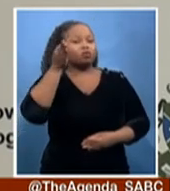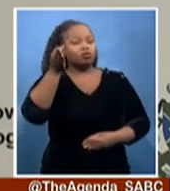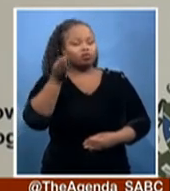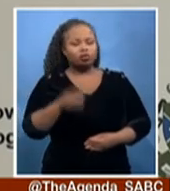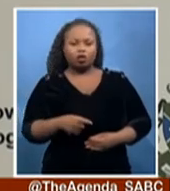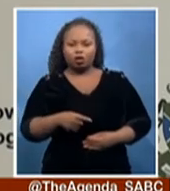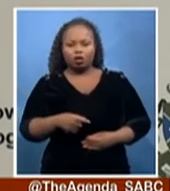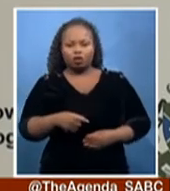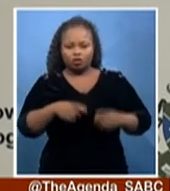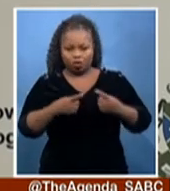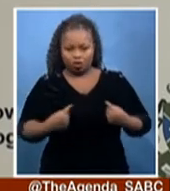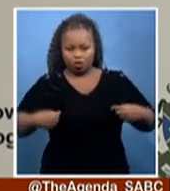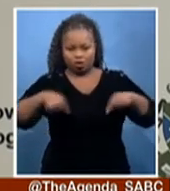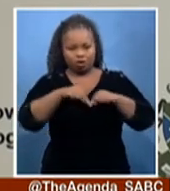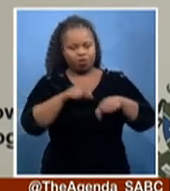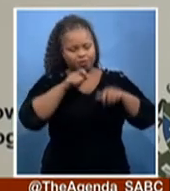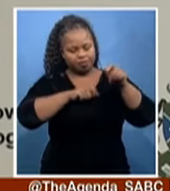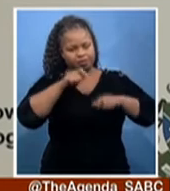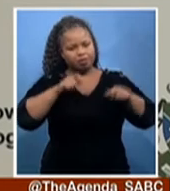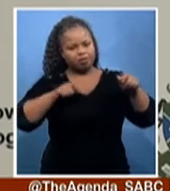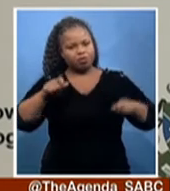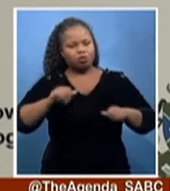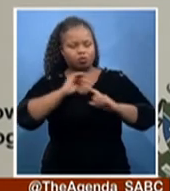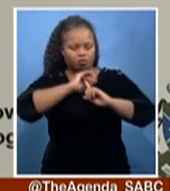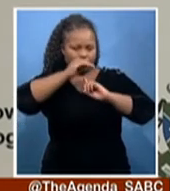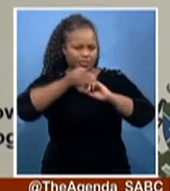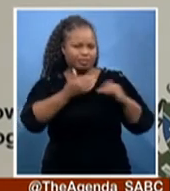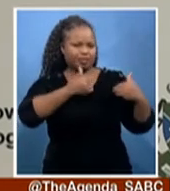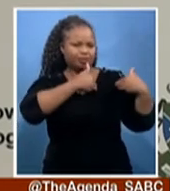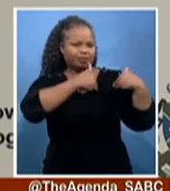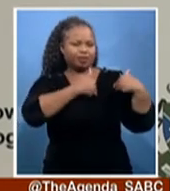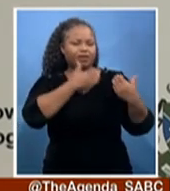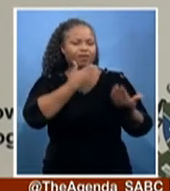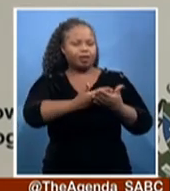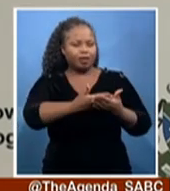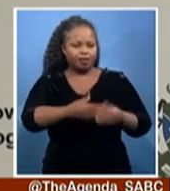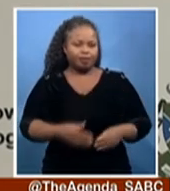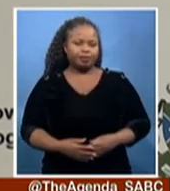bolokesegile. Ka wa mafoko bagaetsho ke a leboga.